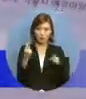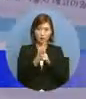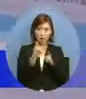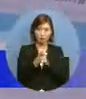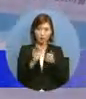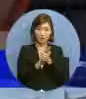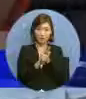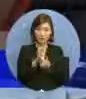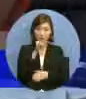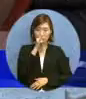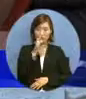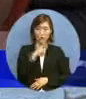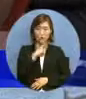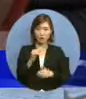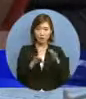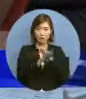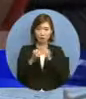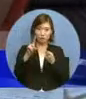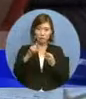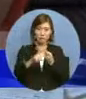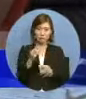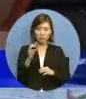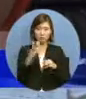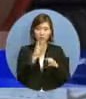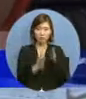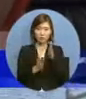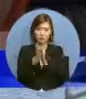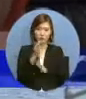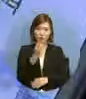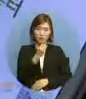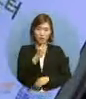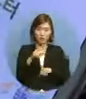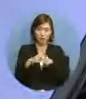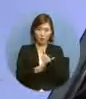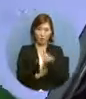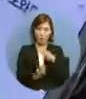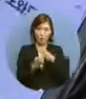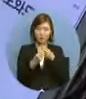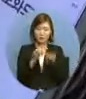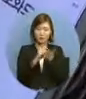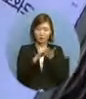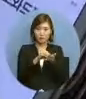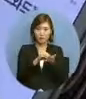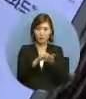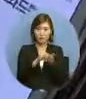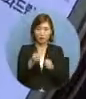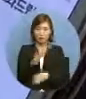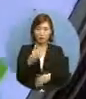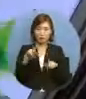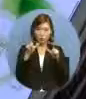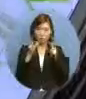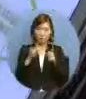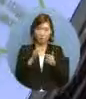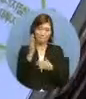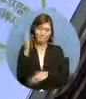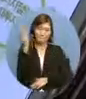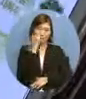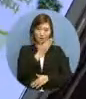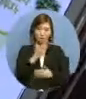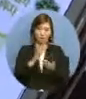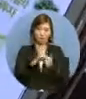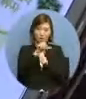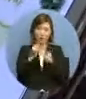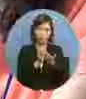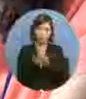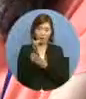에너지 진단을 원하는 가정은 서울시 에코마일리지 에 접속해 신청하거나 강동구청 맑은 환경과 로 전화 신청하면